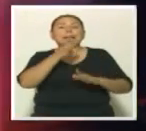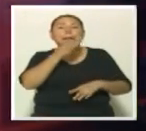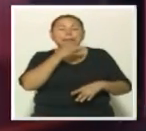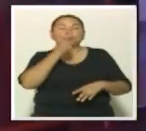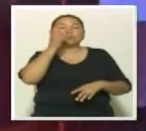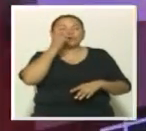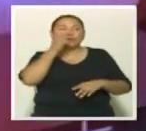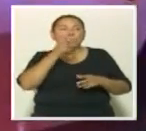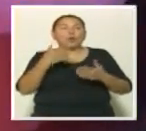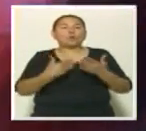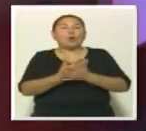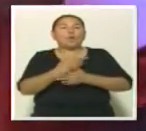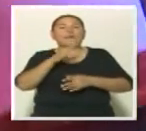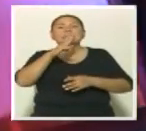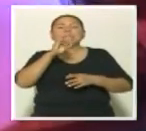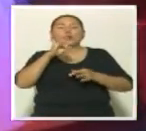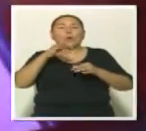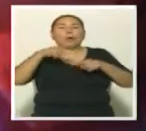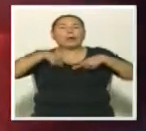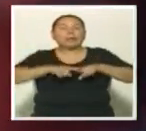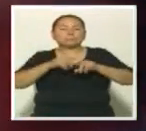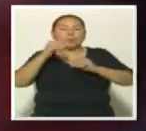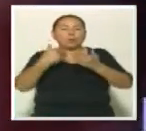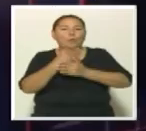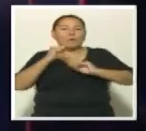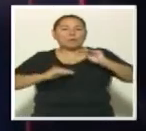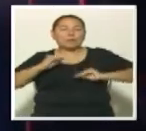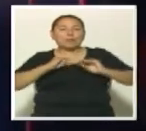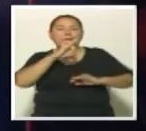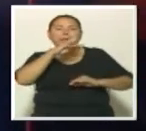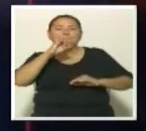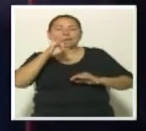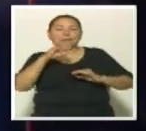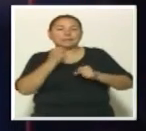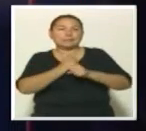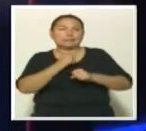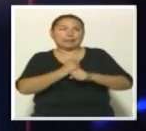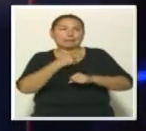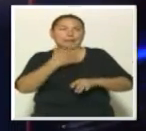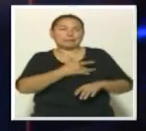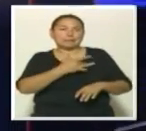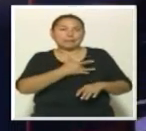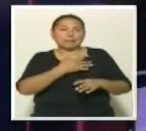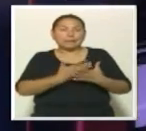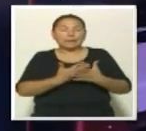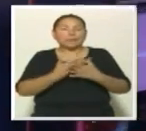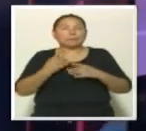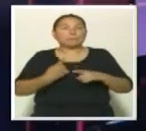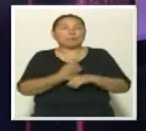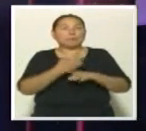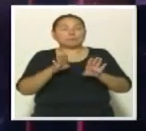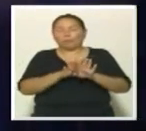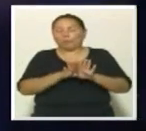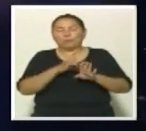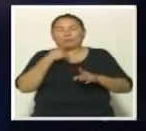рет жоғары технологиялық транскатетерлі қолқа қақпағын имплантациялау операциясын жасады. Бұл ота бұрын батыс аймақта